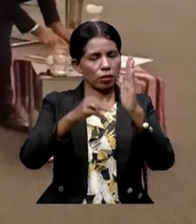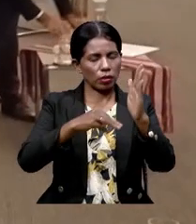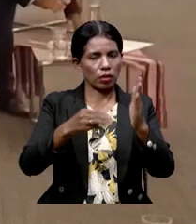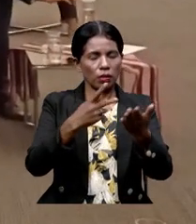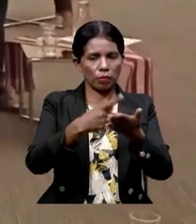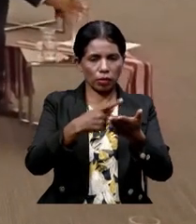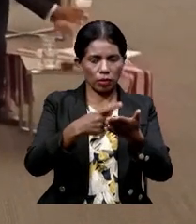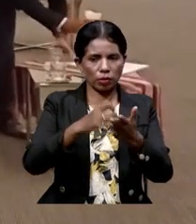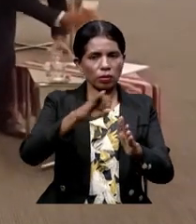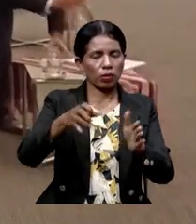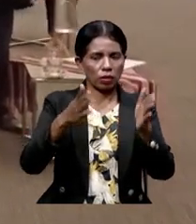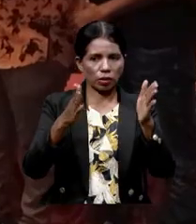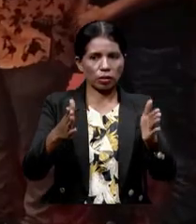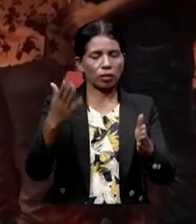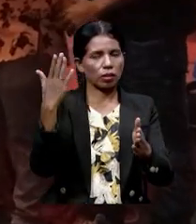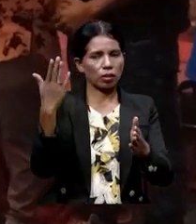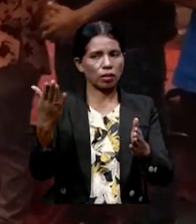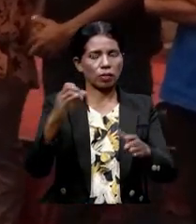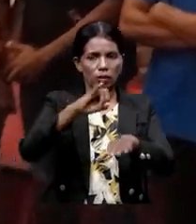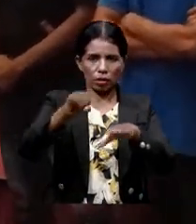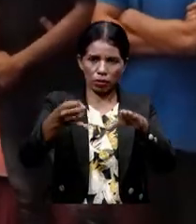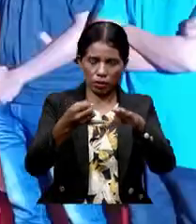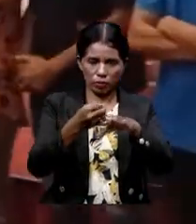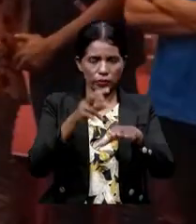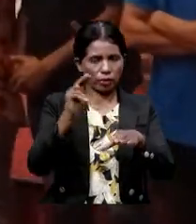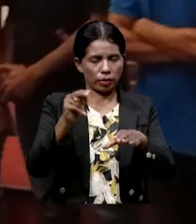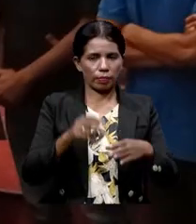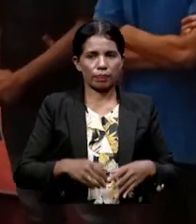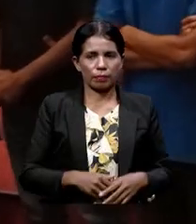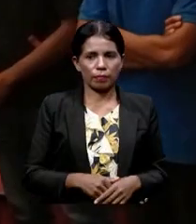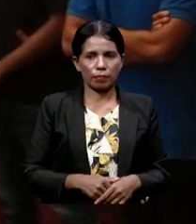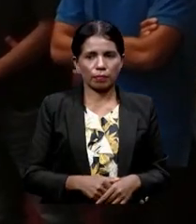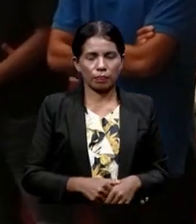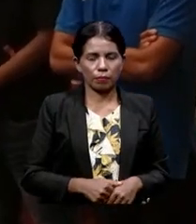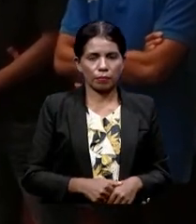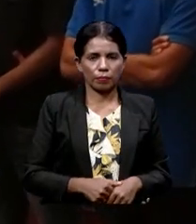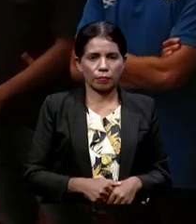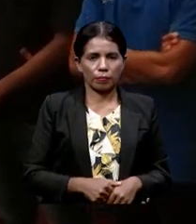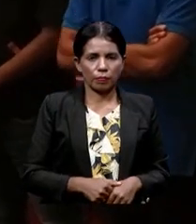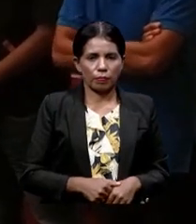jornalistiku sira liu-liu iha asuntu inklusivunian. João Bosco Dias, ZMN.